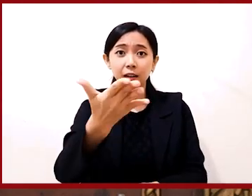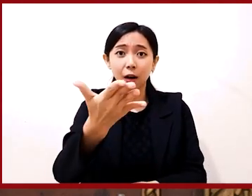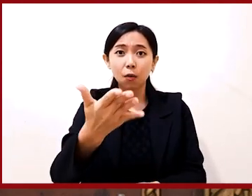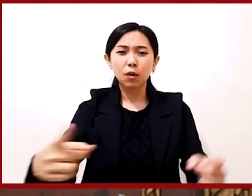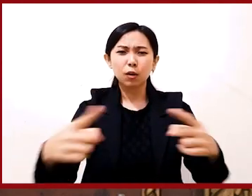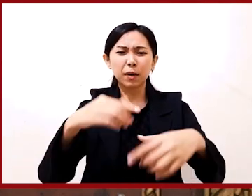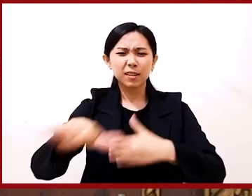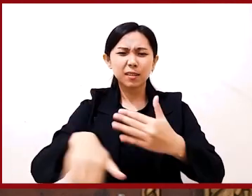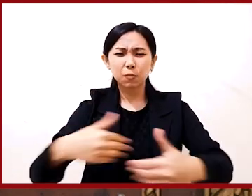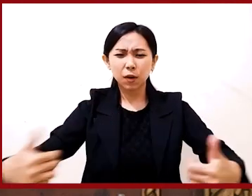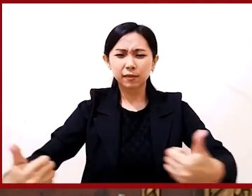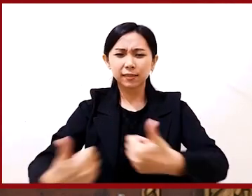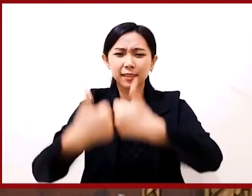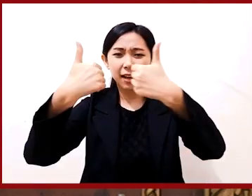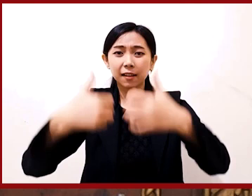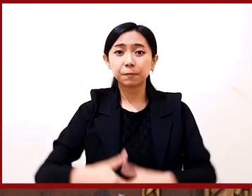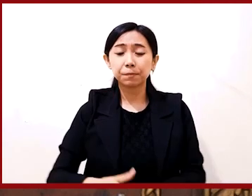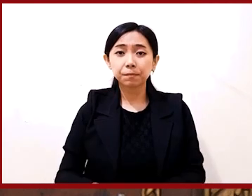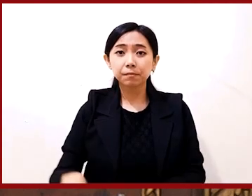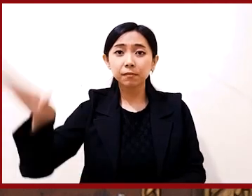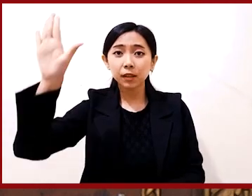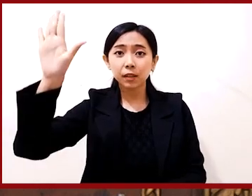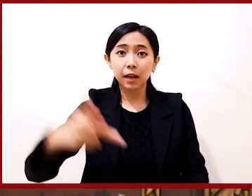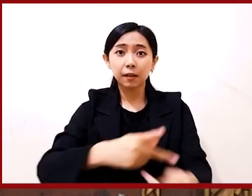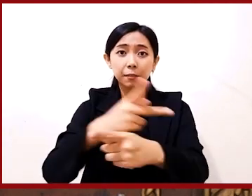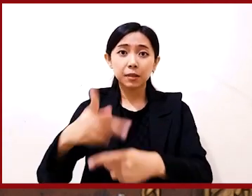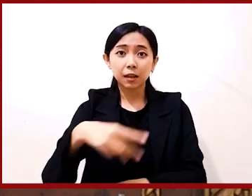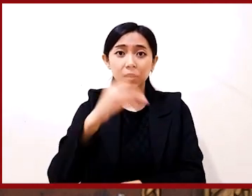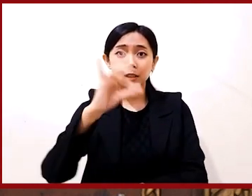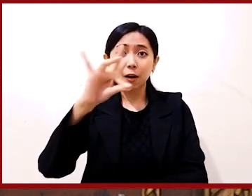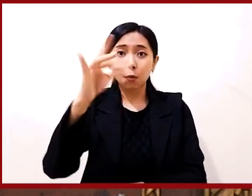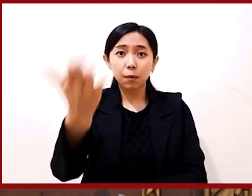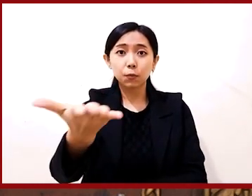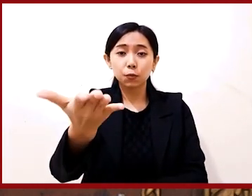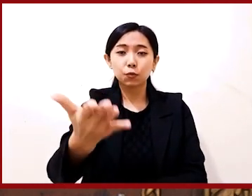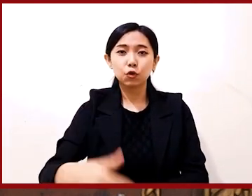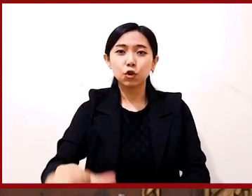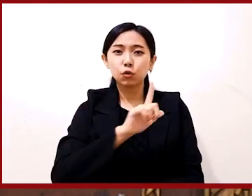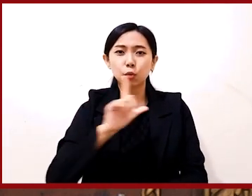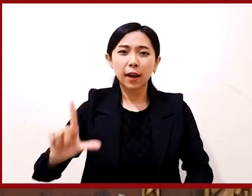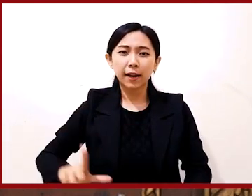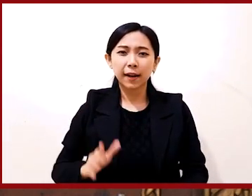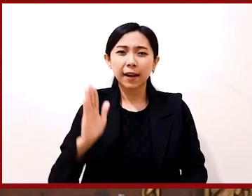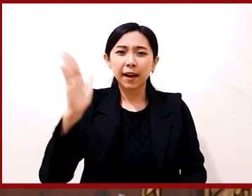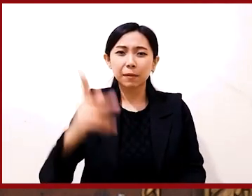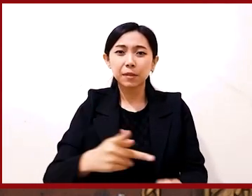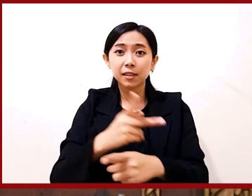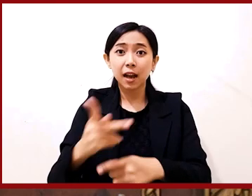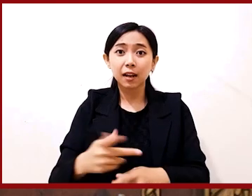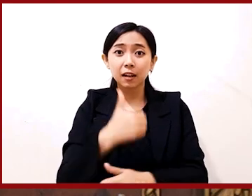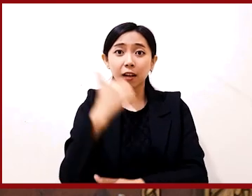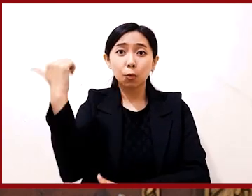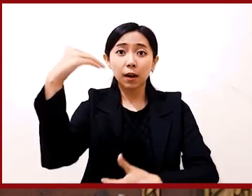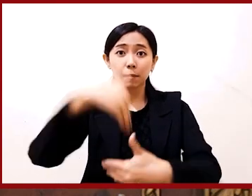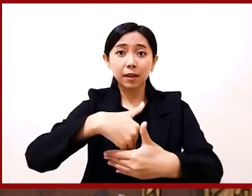menjaga engkau terhadap segala kecelakaan. Ia akan menjaga nyawamu. Tuhan akan